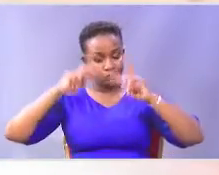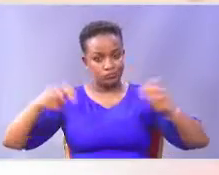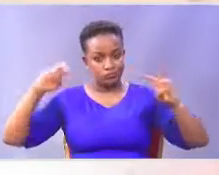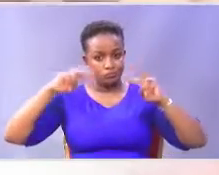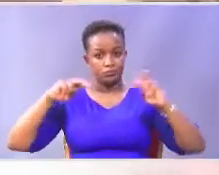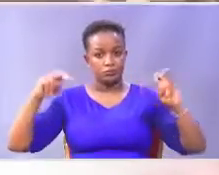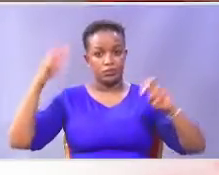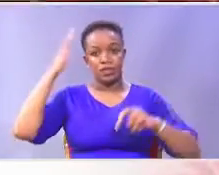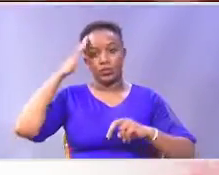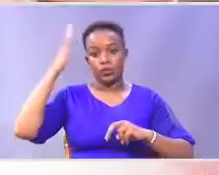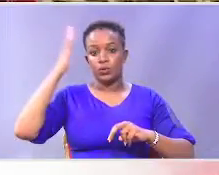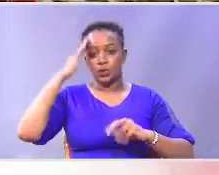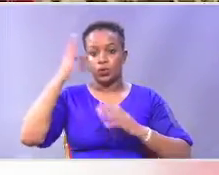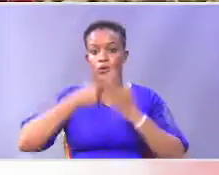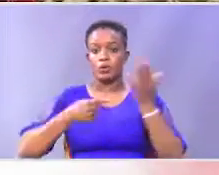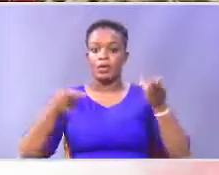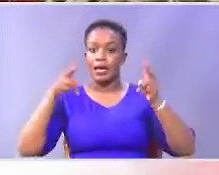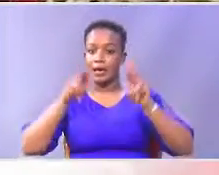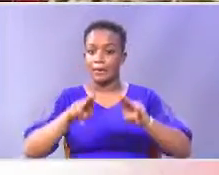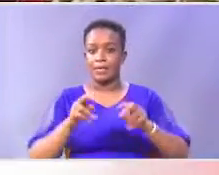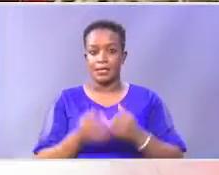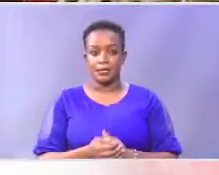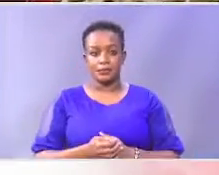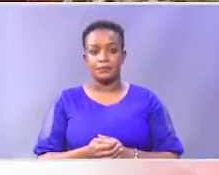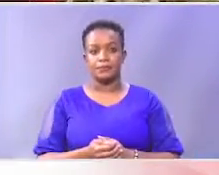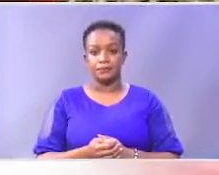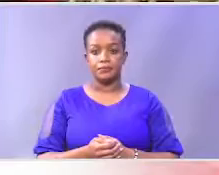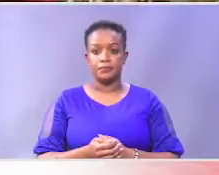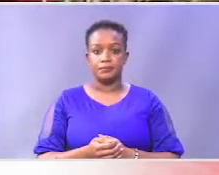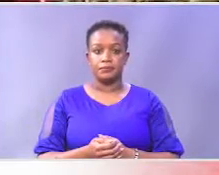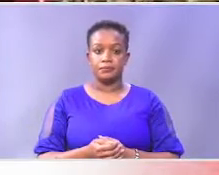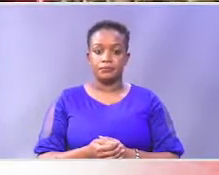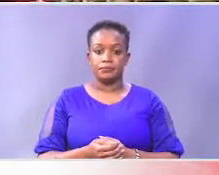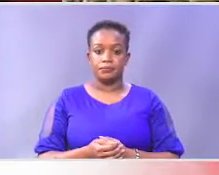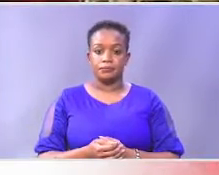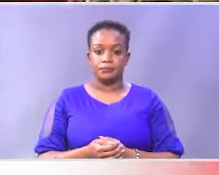hii kitu mzu TV